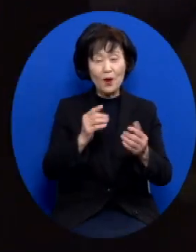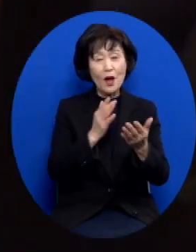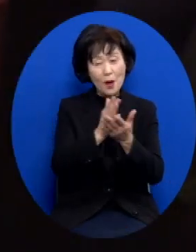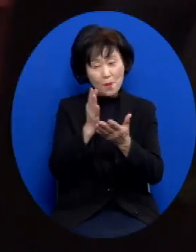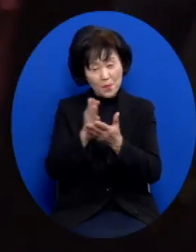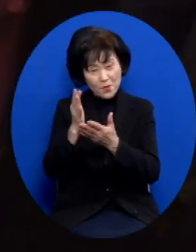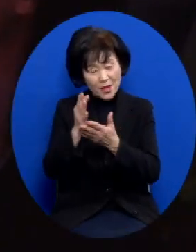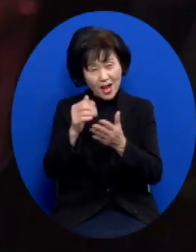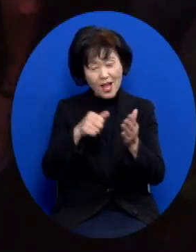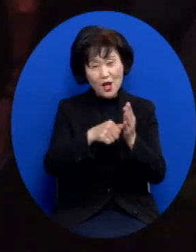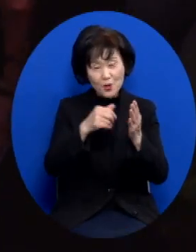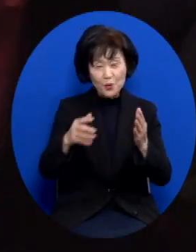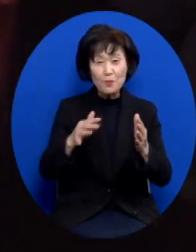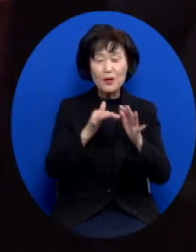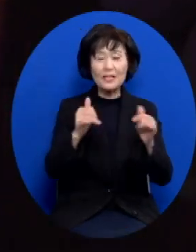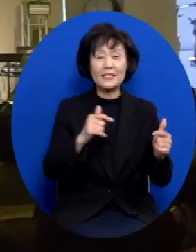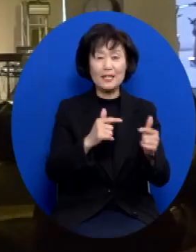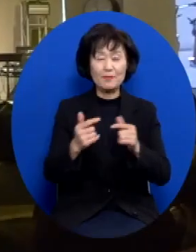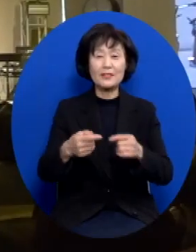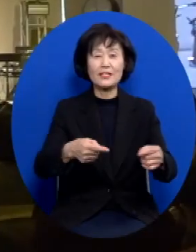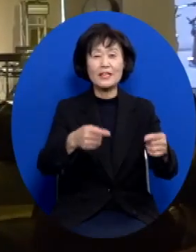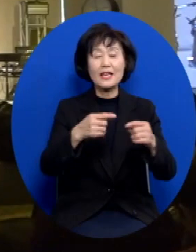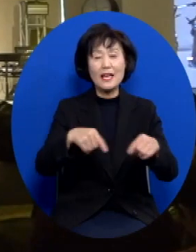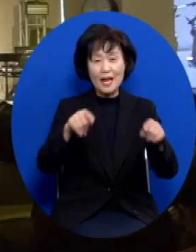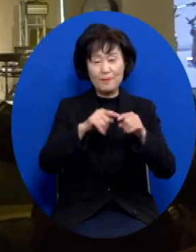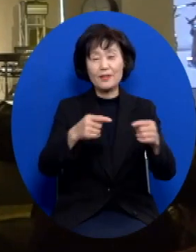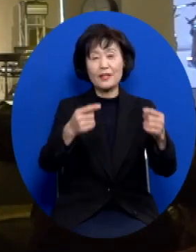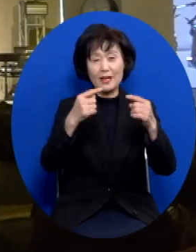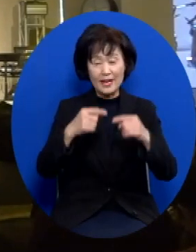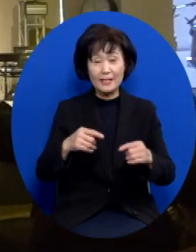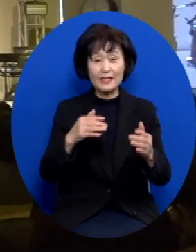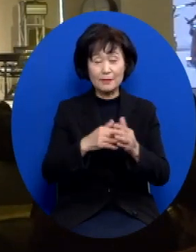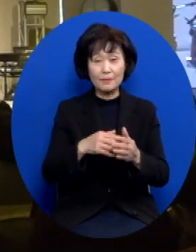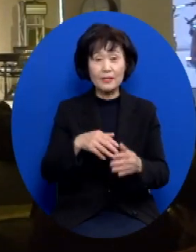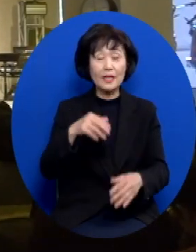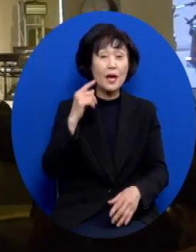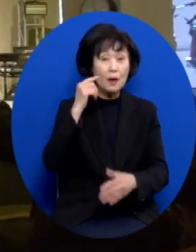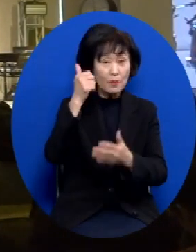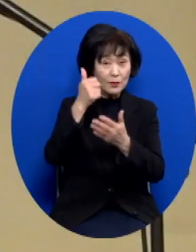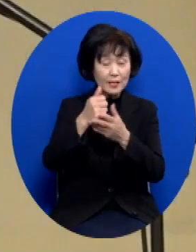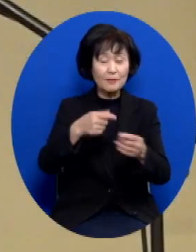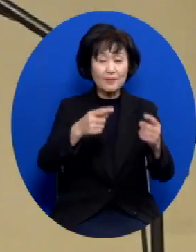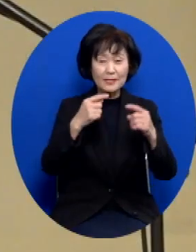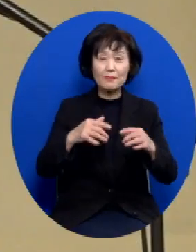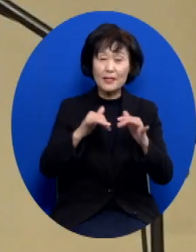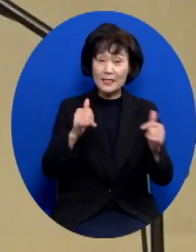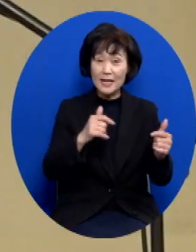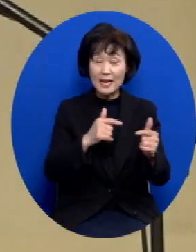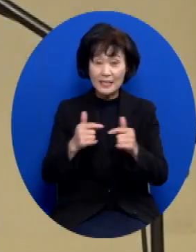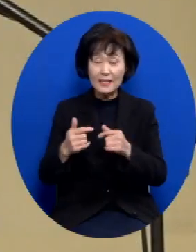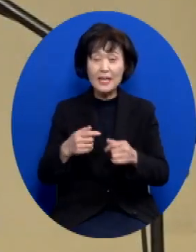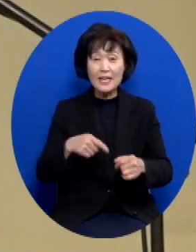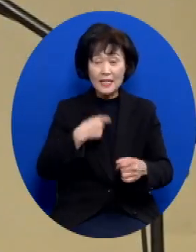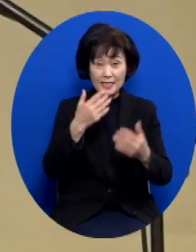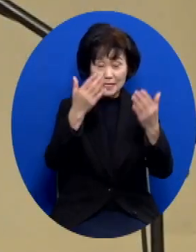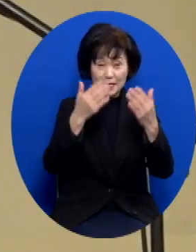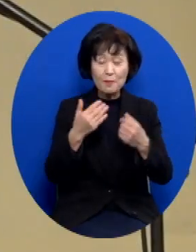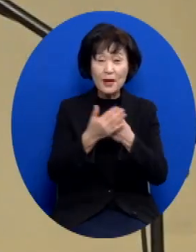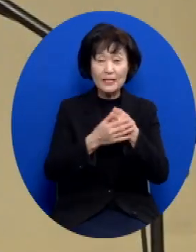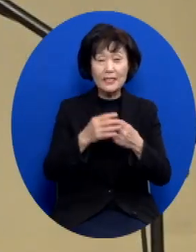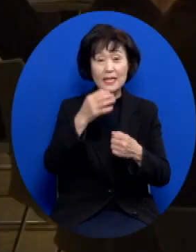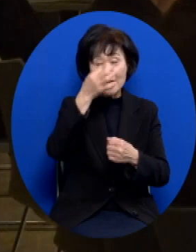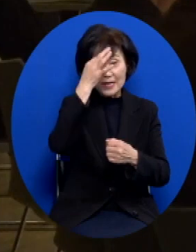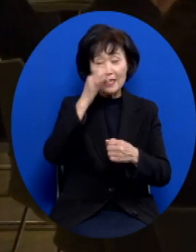크리스천 아티스트들이 함께했습니다. 강사로 나선 홍정길 목사는 참가자들이 달란트를 통해 세상에 복음을